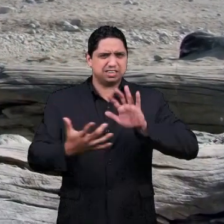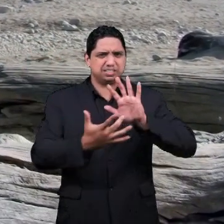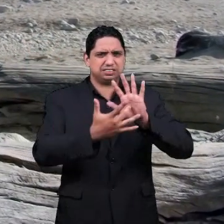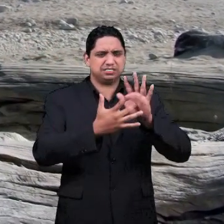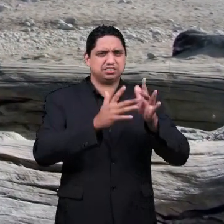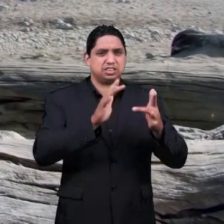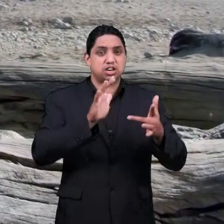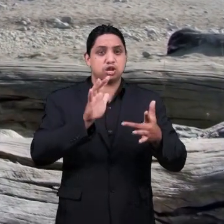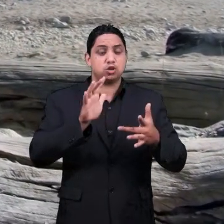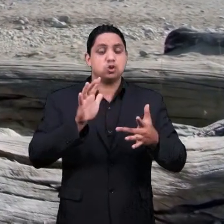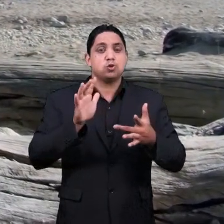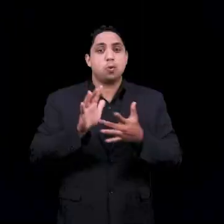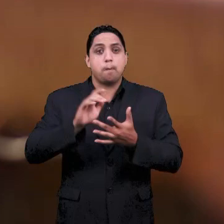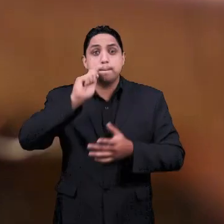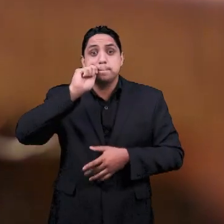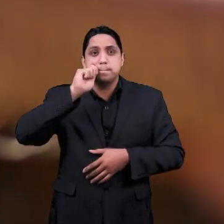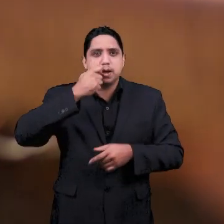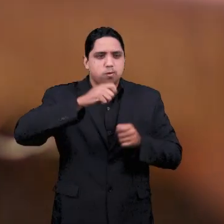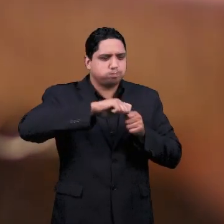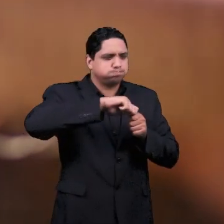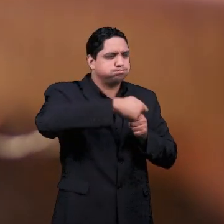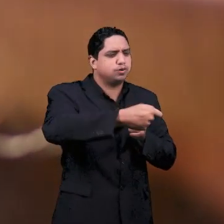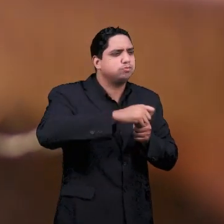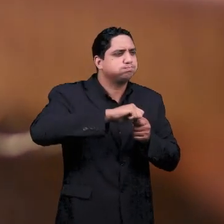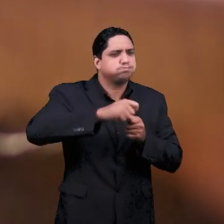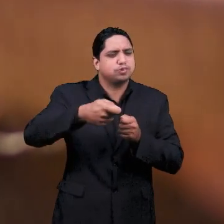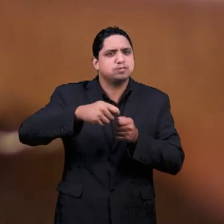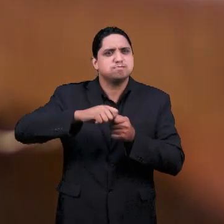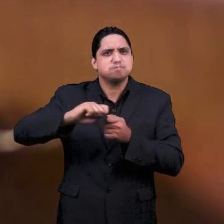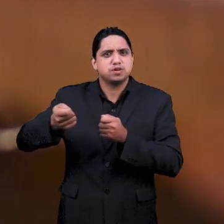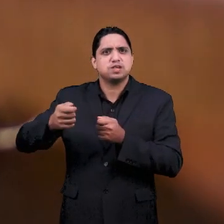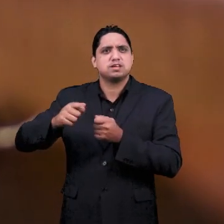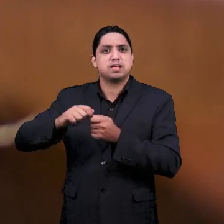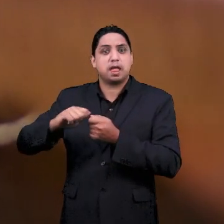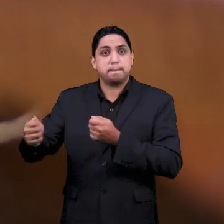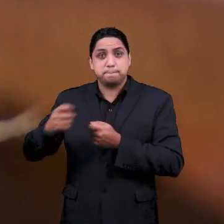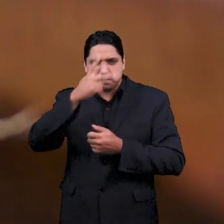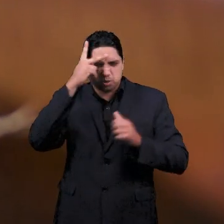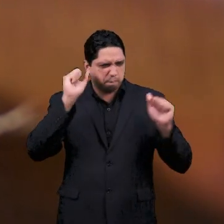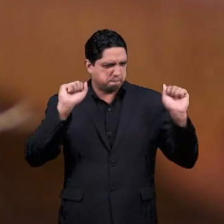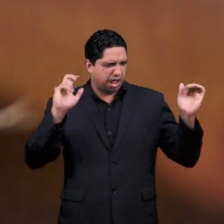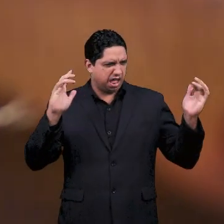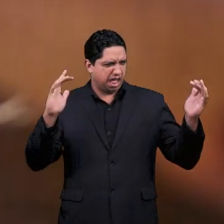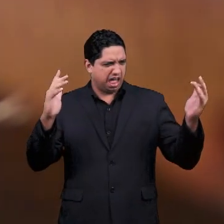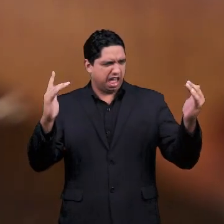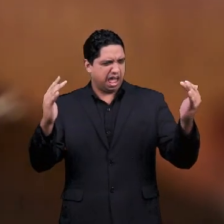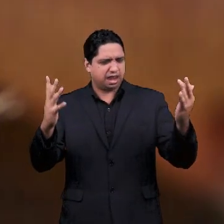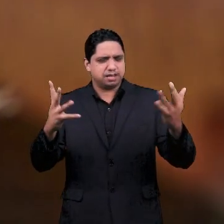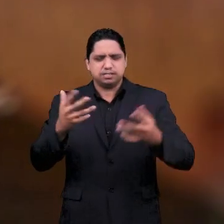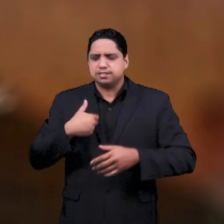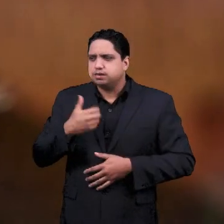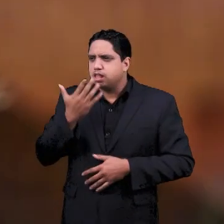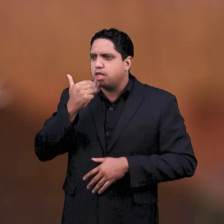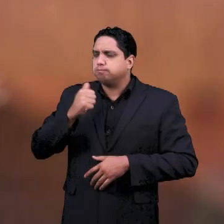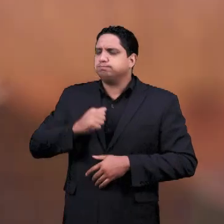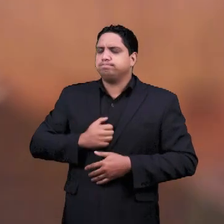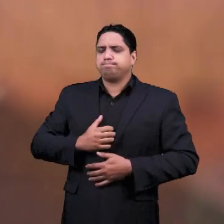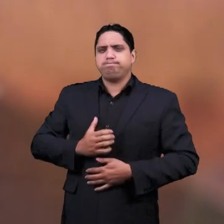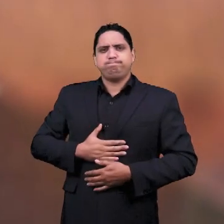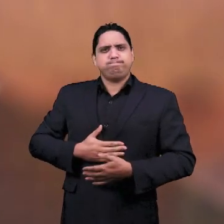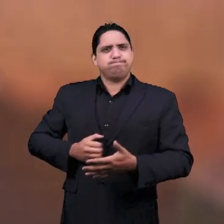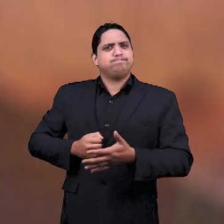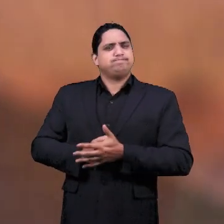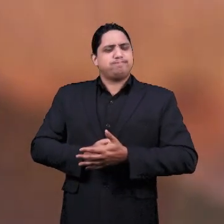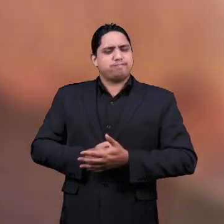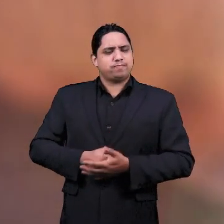У берега моря, Иисус, Ты преломил хлеб, возблагодарив и накормил